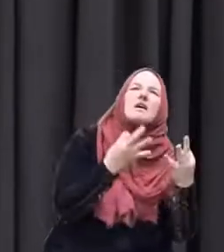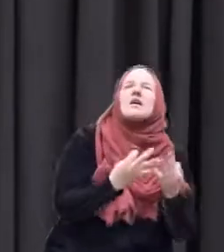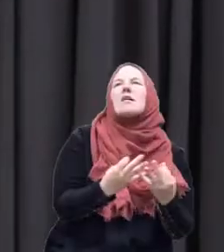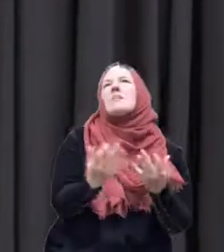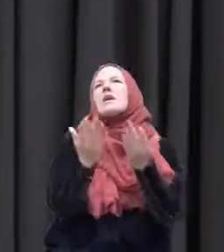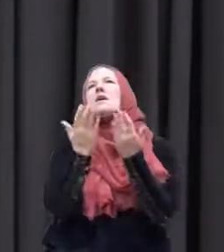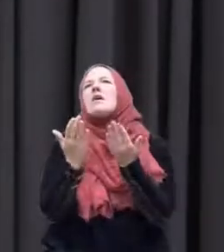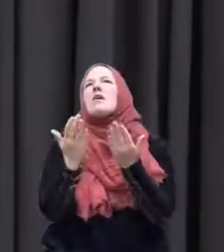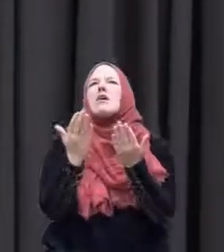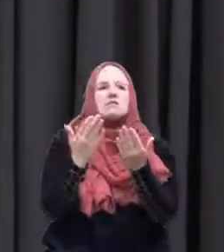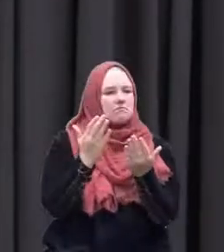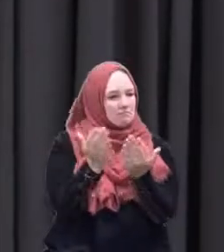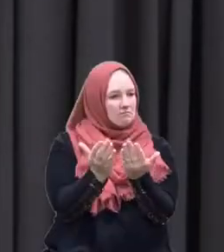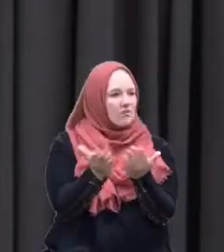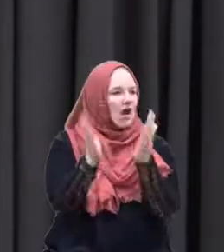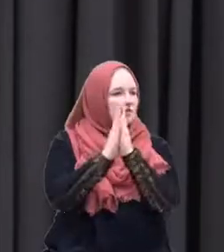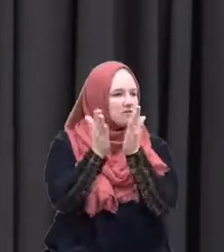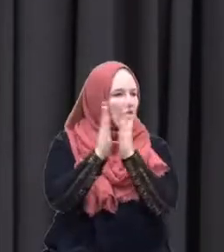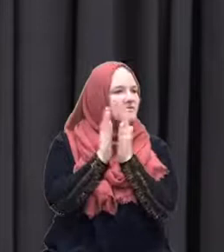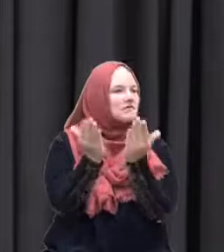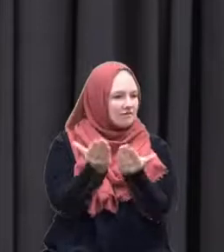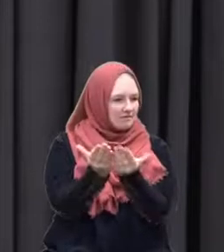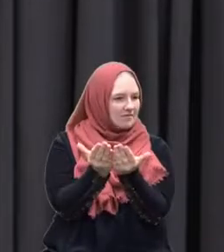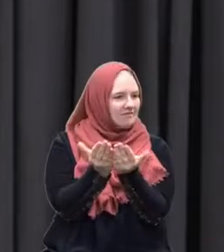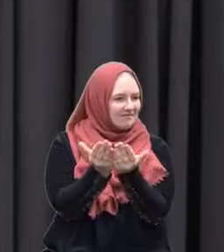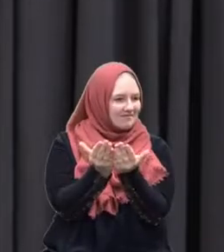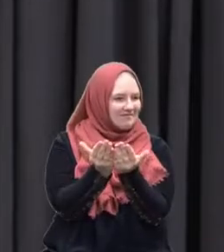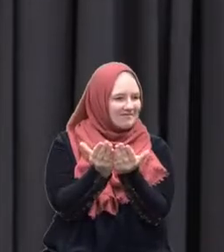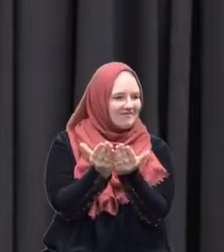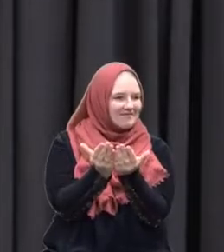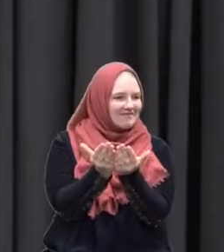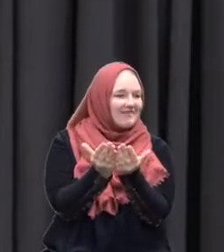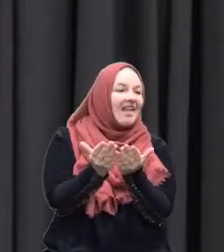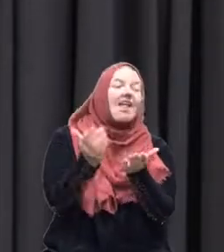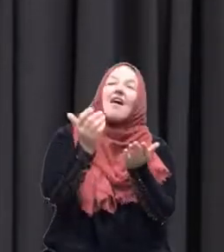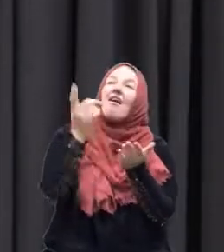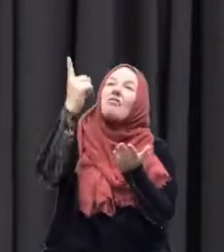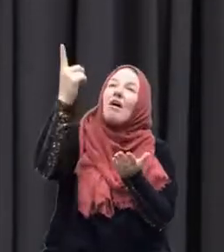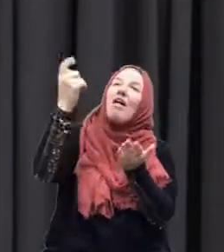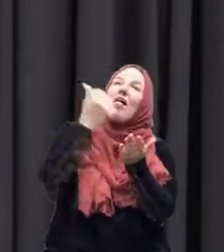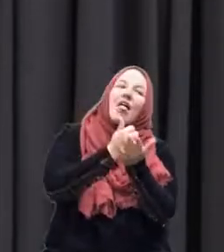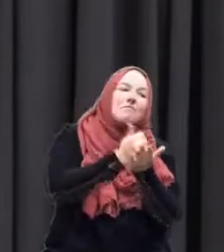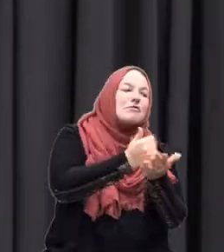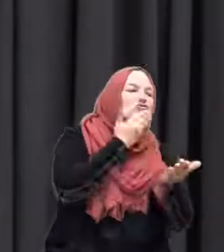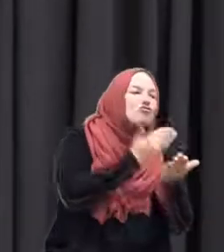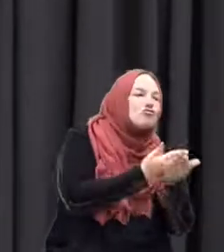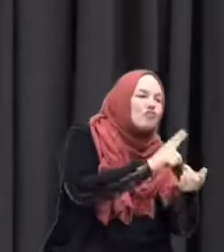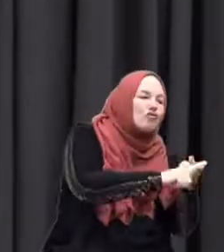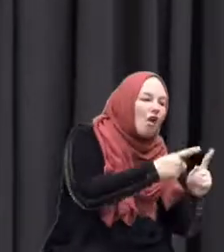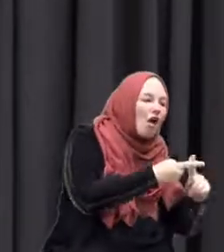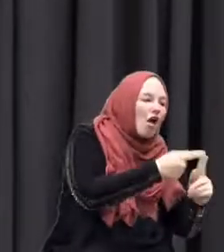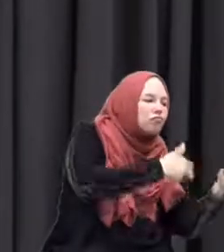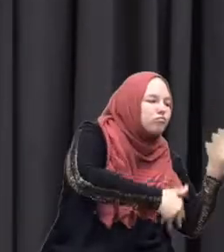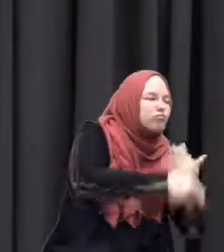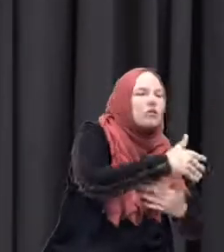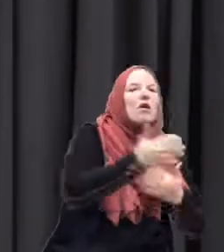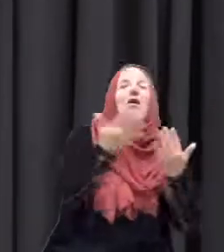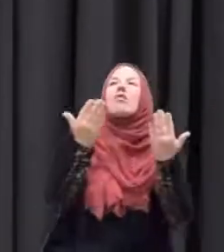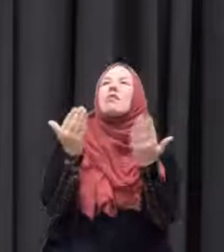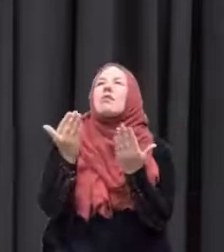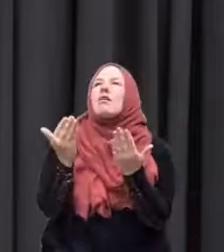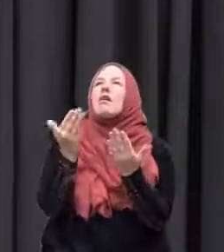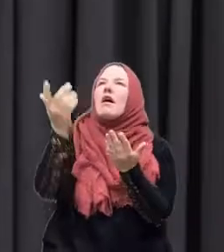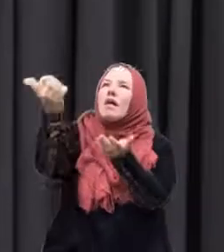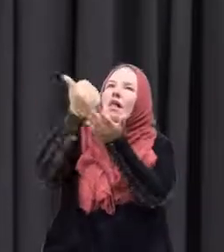همنا ولا مبلغ علمنا ولا إلى النار مصيرنا. اللهم اشف مرضانا ومرضى المسلمين وارحم